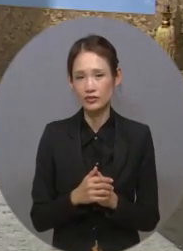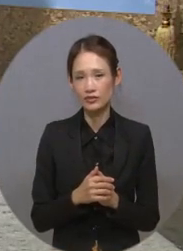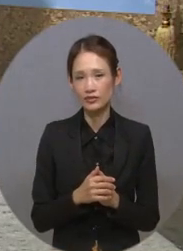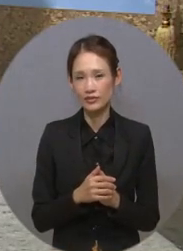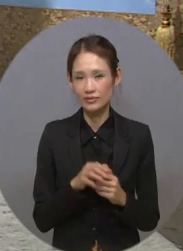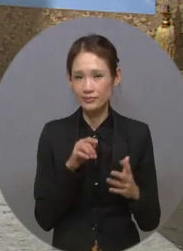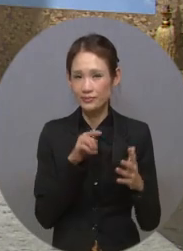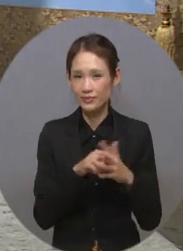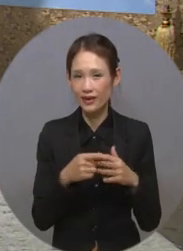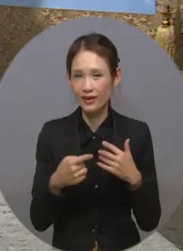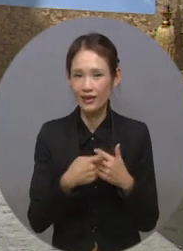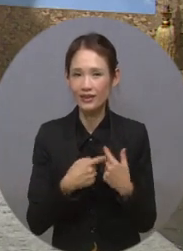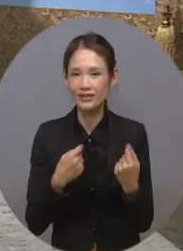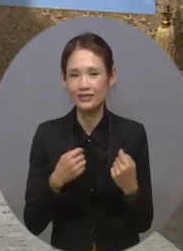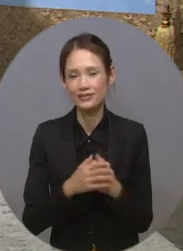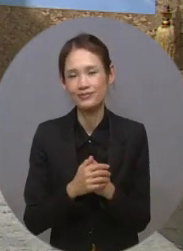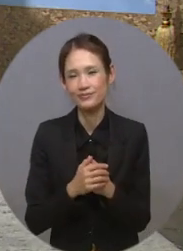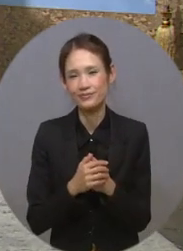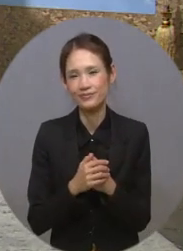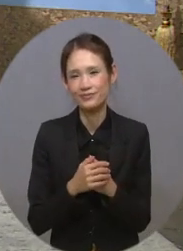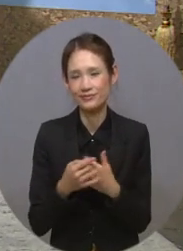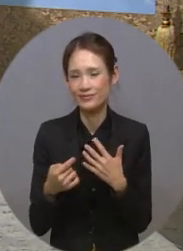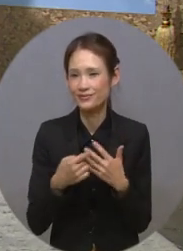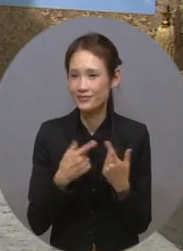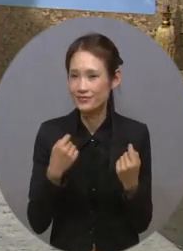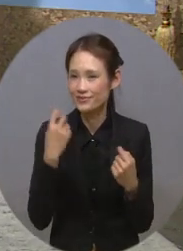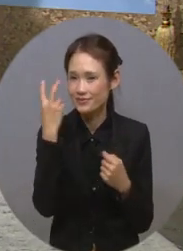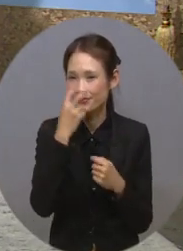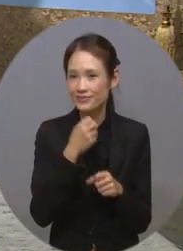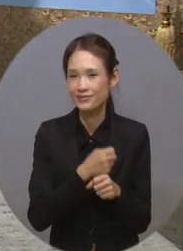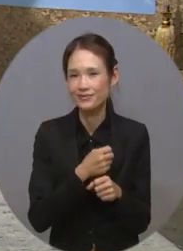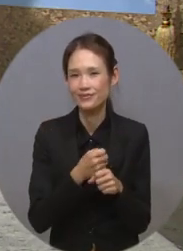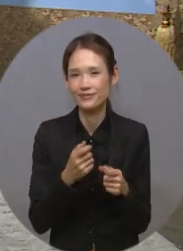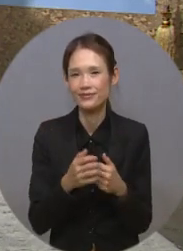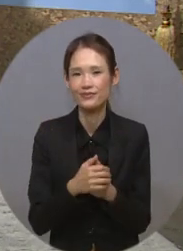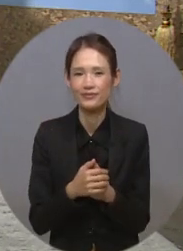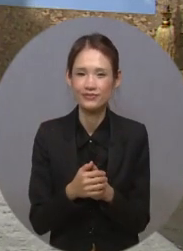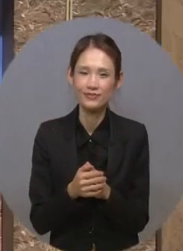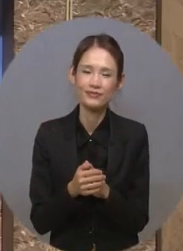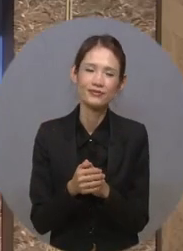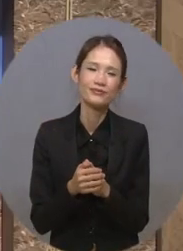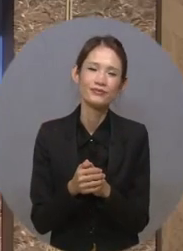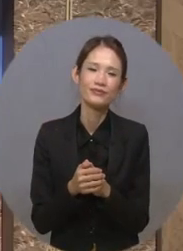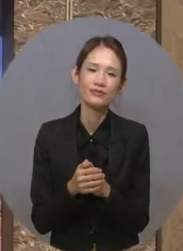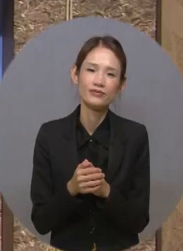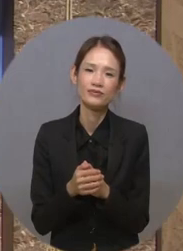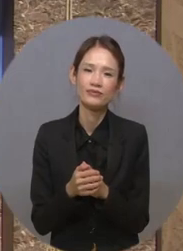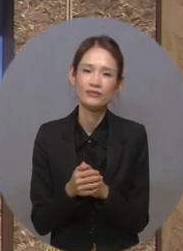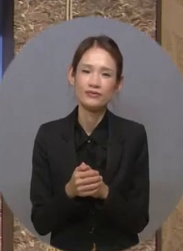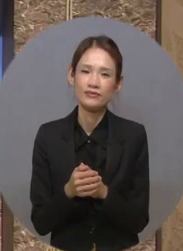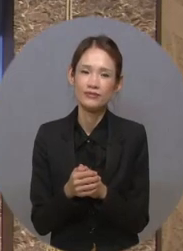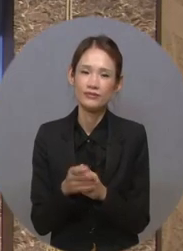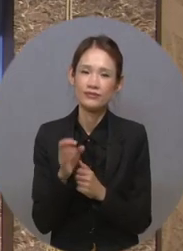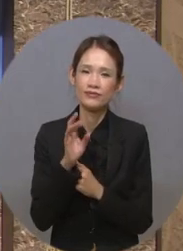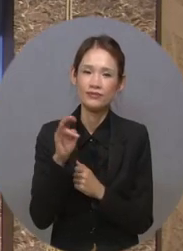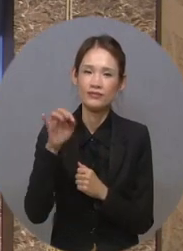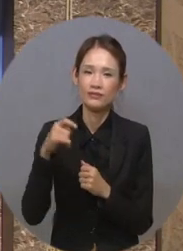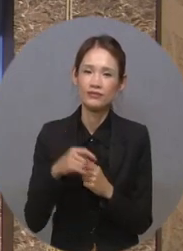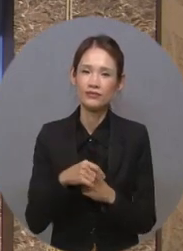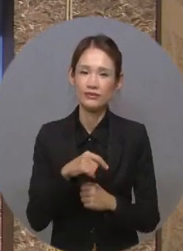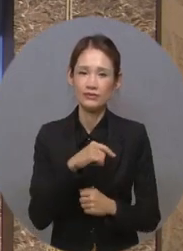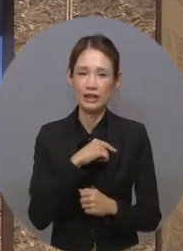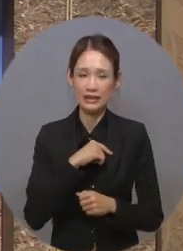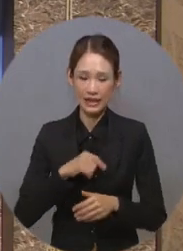너무 잘 아시는 것 같네요. 들킨 것 같은 네. 기분인데요. 우리 양주에서